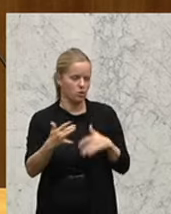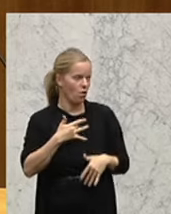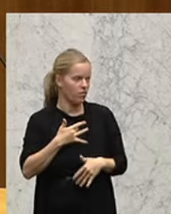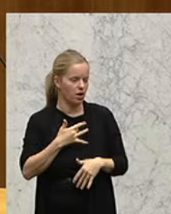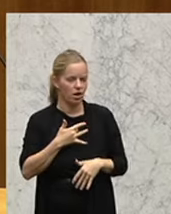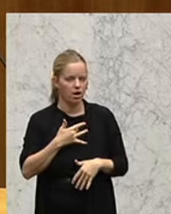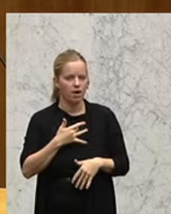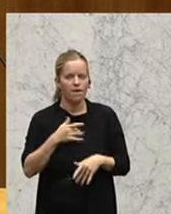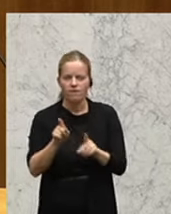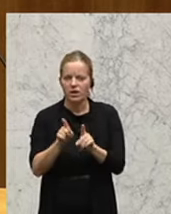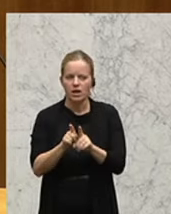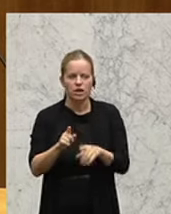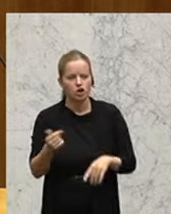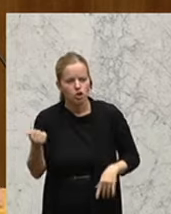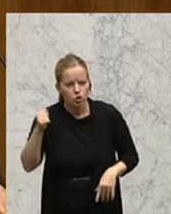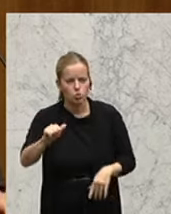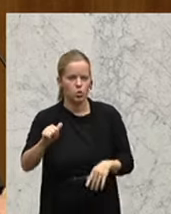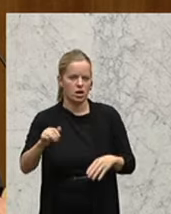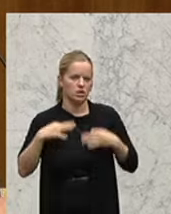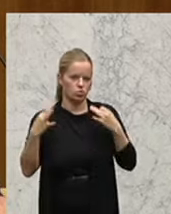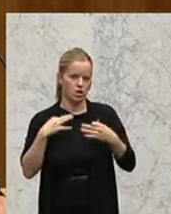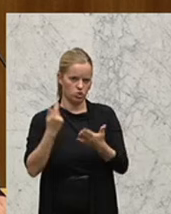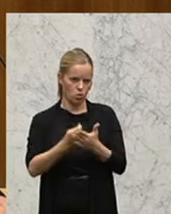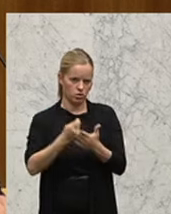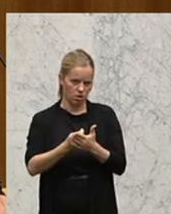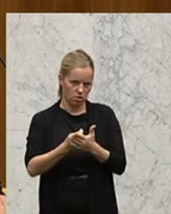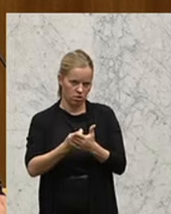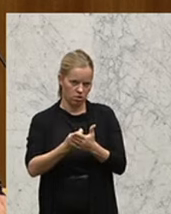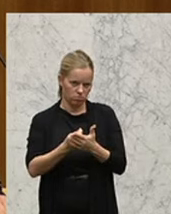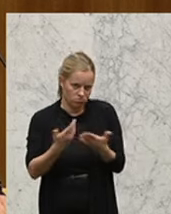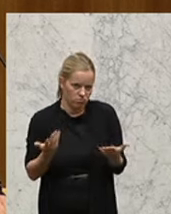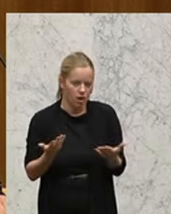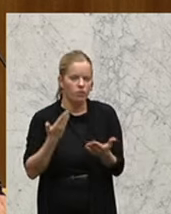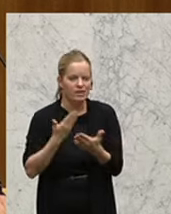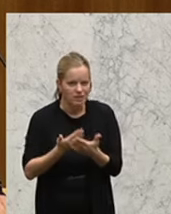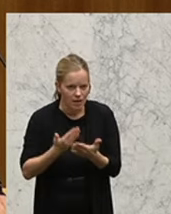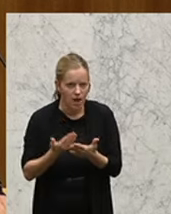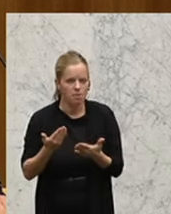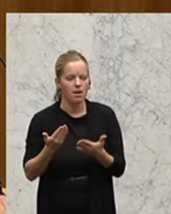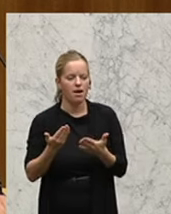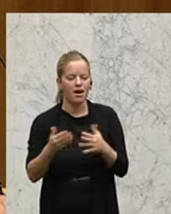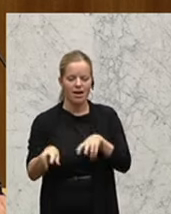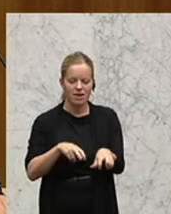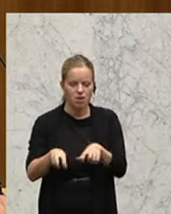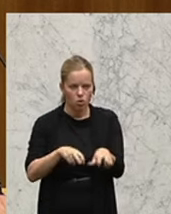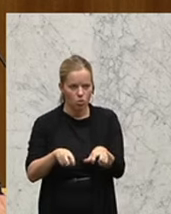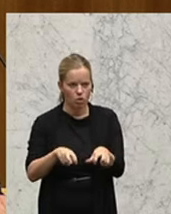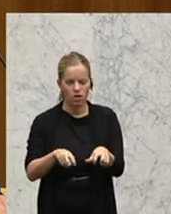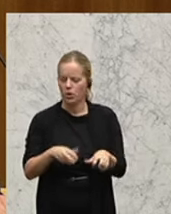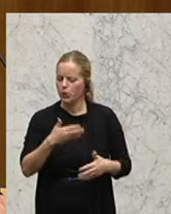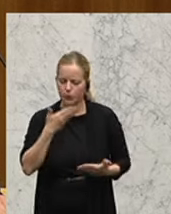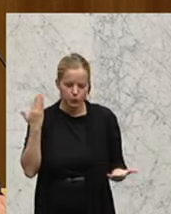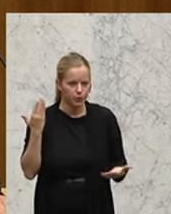zusätzliche Gesundheitskosten auslöse. Also hier hat sich die Regierung durch Nicht-Entscheiden